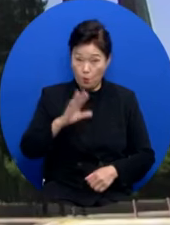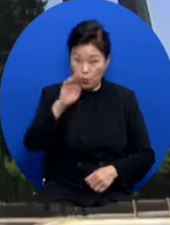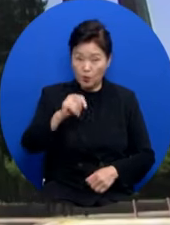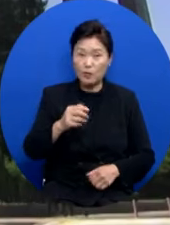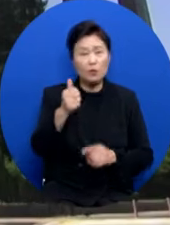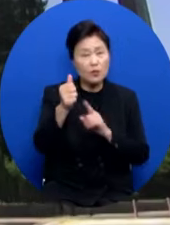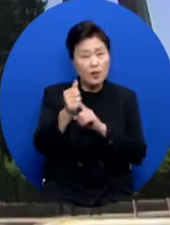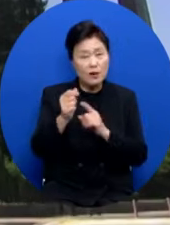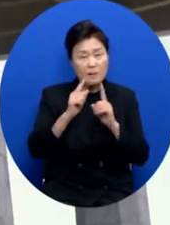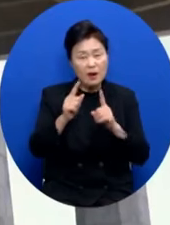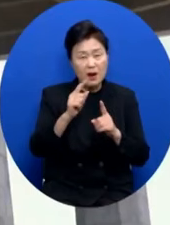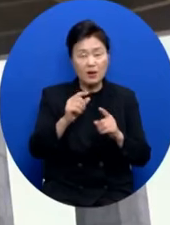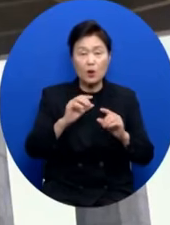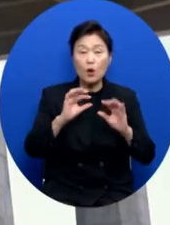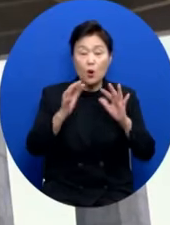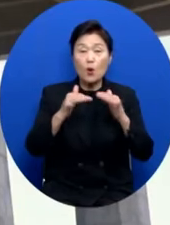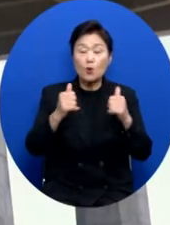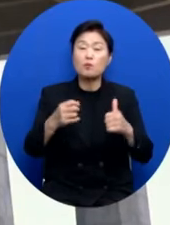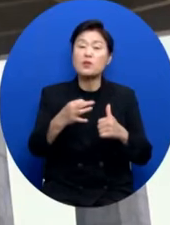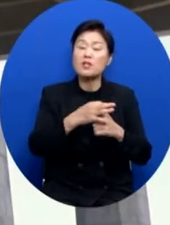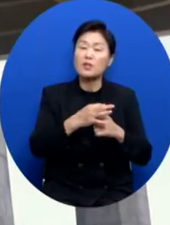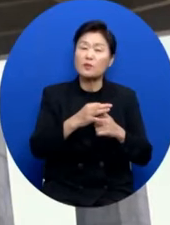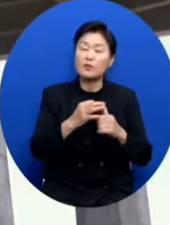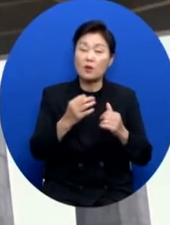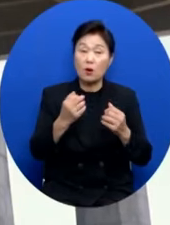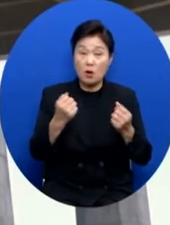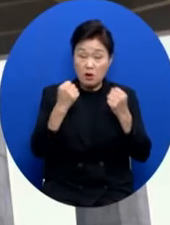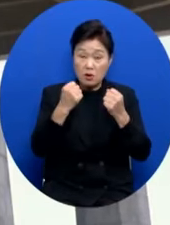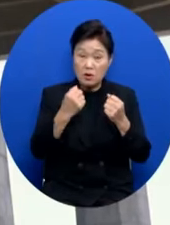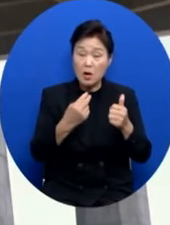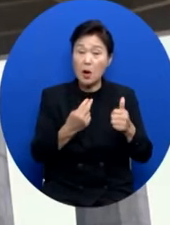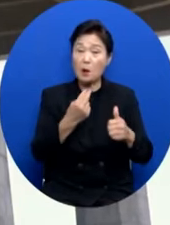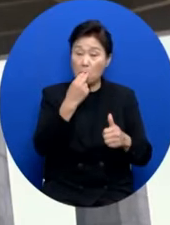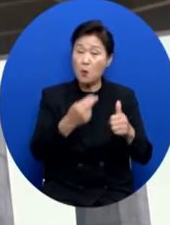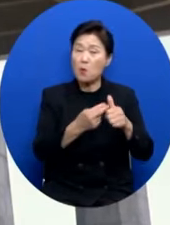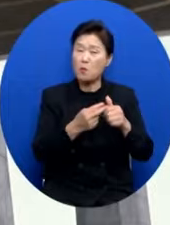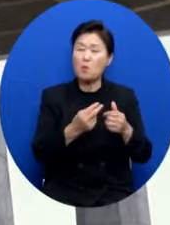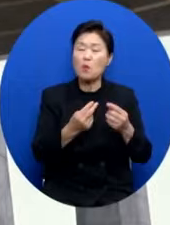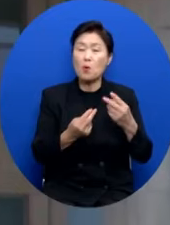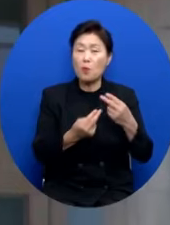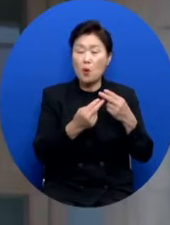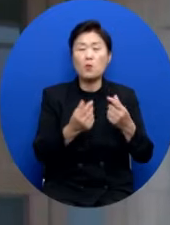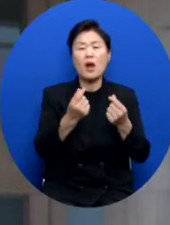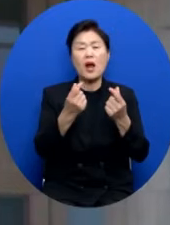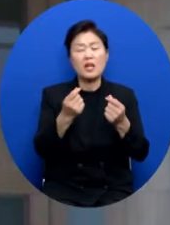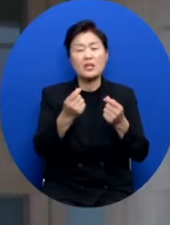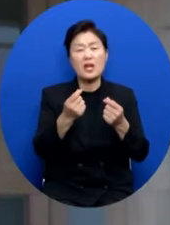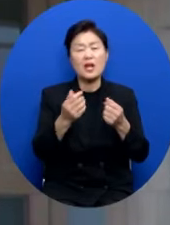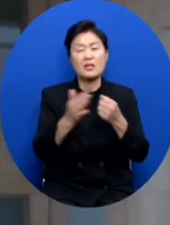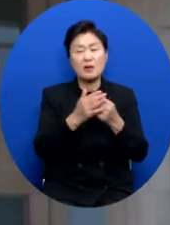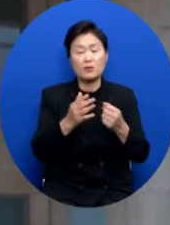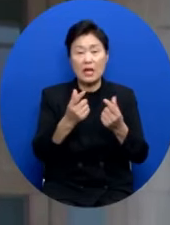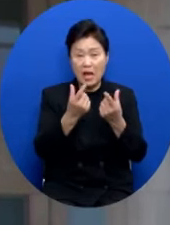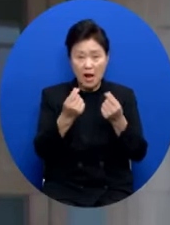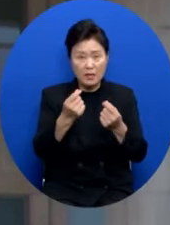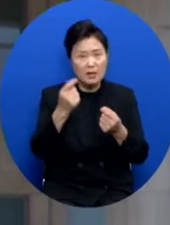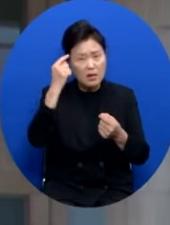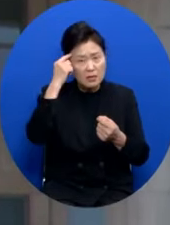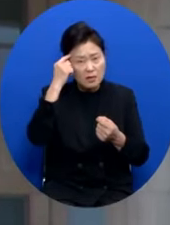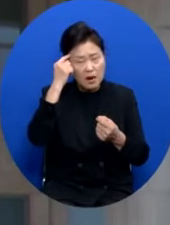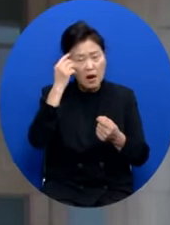장관은 국민연금도 건강보험과 기본적으로 같은 사회보험인만큼 같은 기준으로 가야 하지 않을까 생각한다며